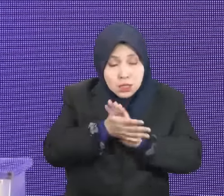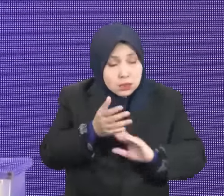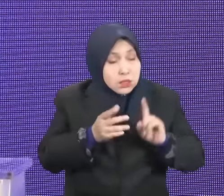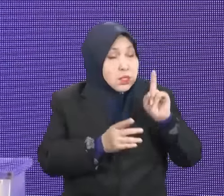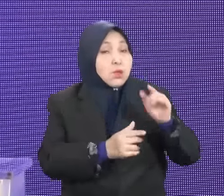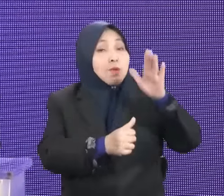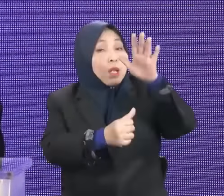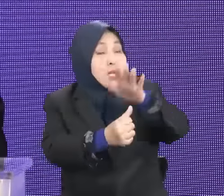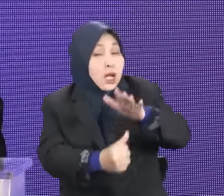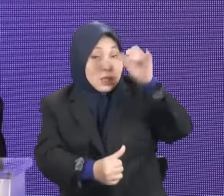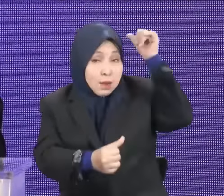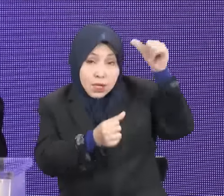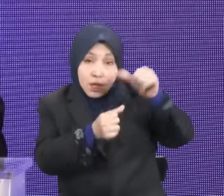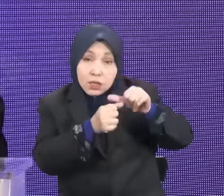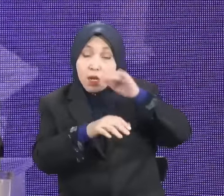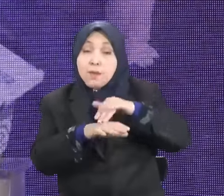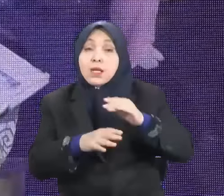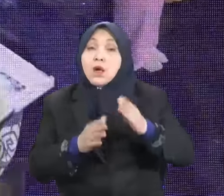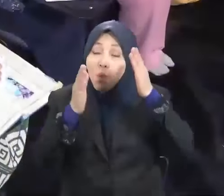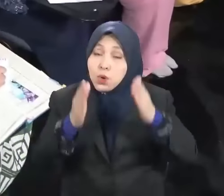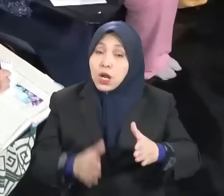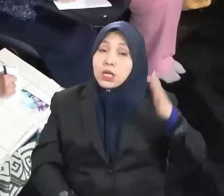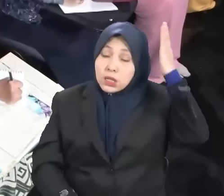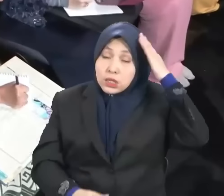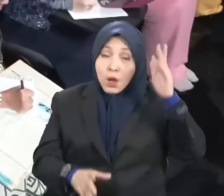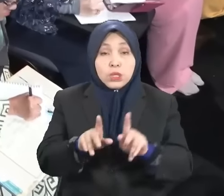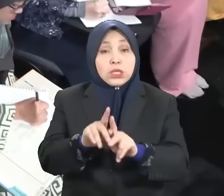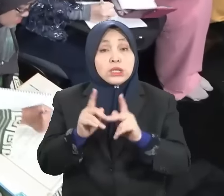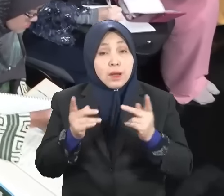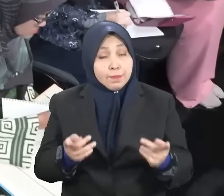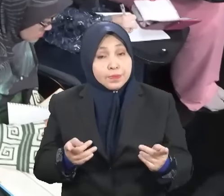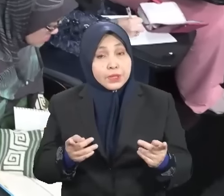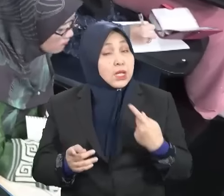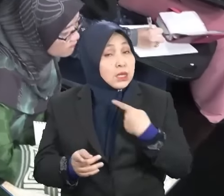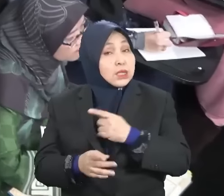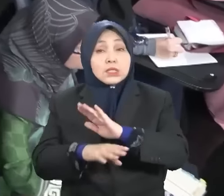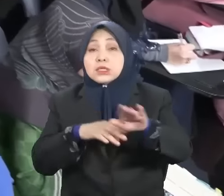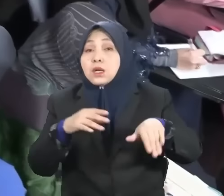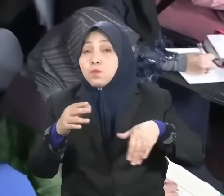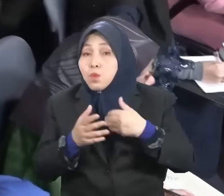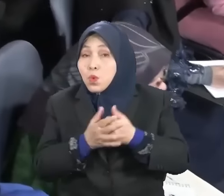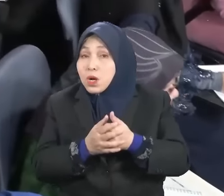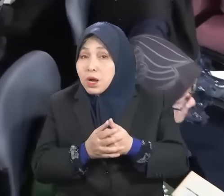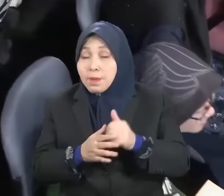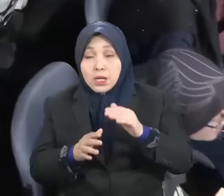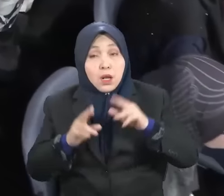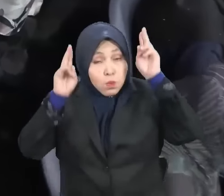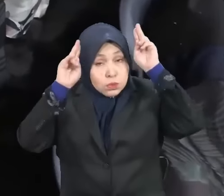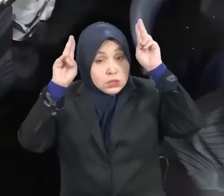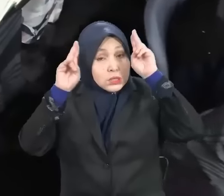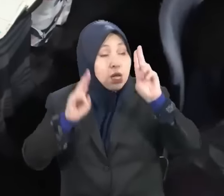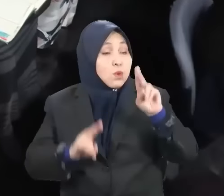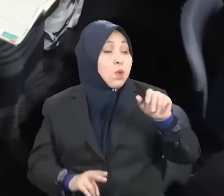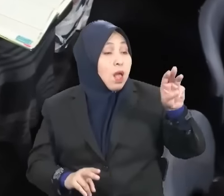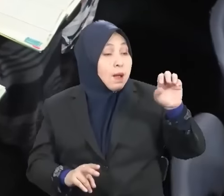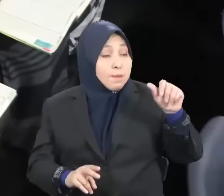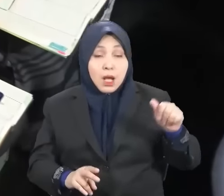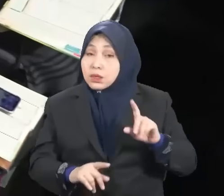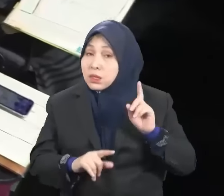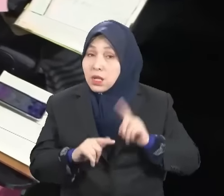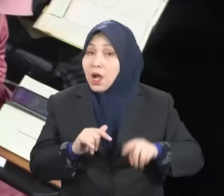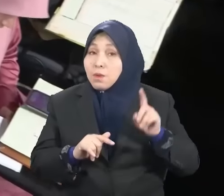peringatan kepada orang yang tahu Alkitab ya berarti kita semua ya kepada Ustadz ulama ya tidak